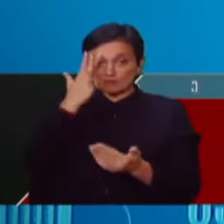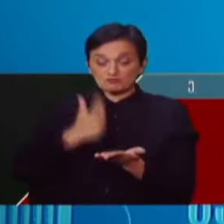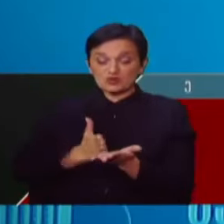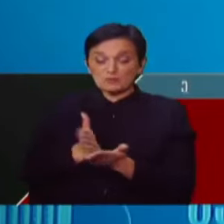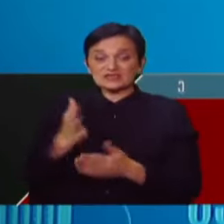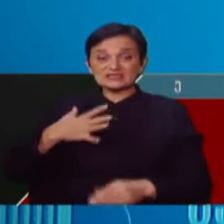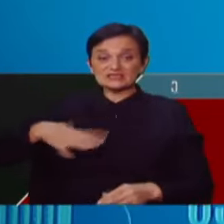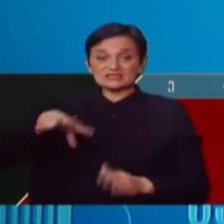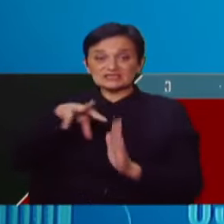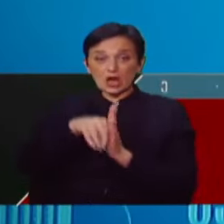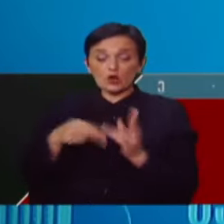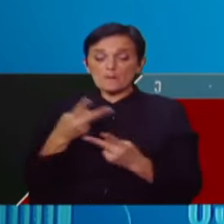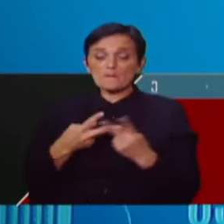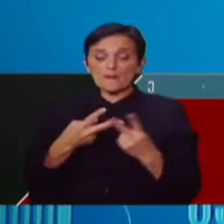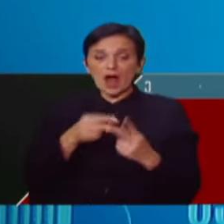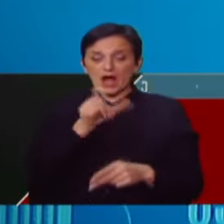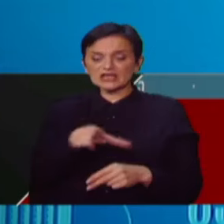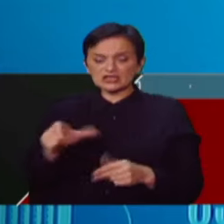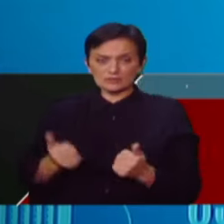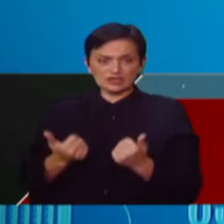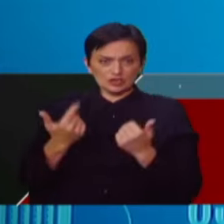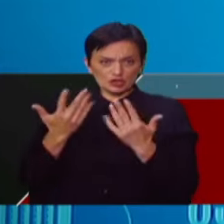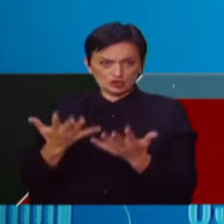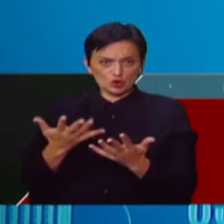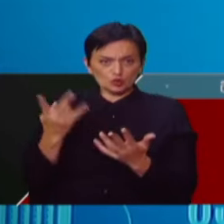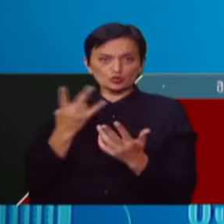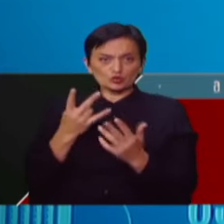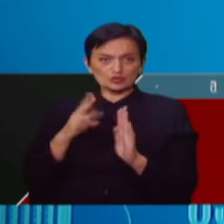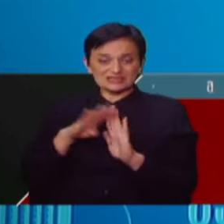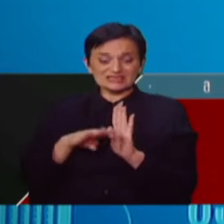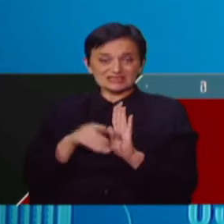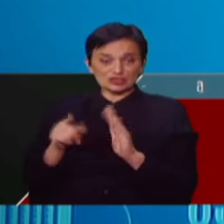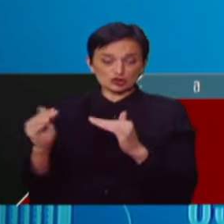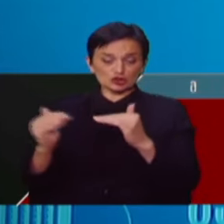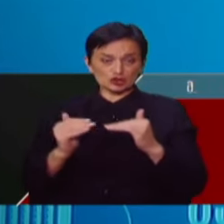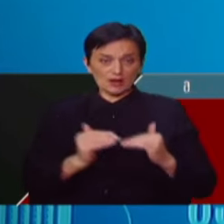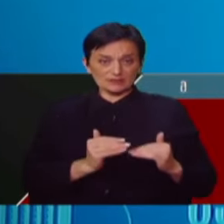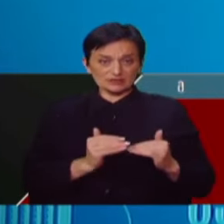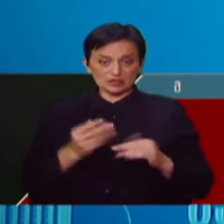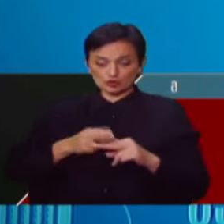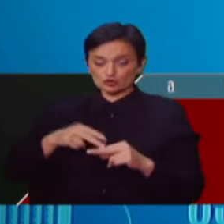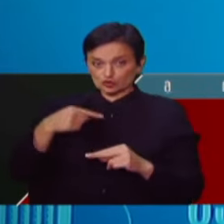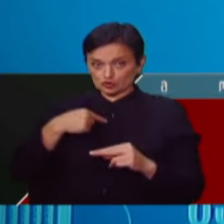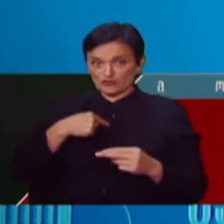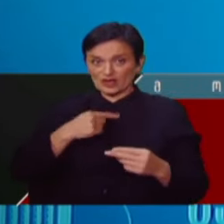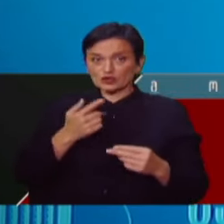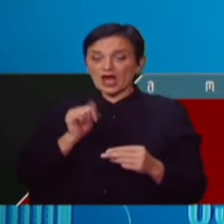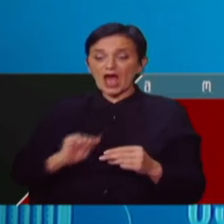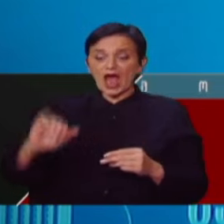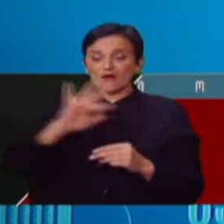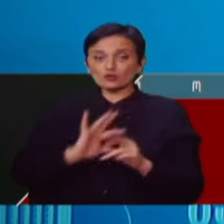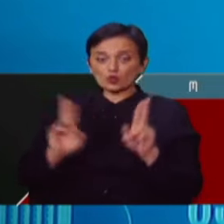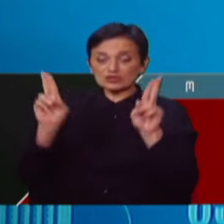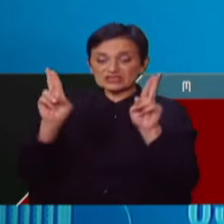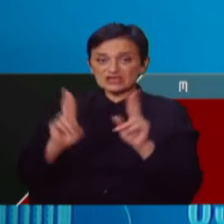რომ საქართველოში პატიმრების რაოდენობა პენიტენციურ სისტემაში შემცირდეს და ამით ჩვენ გარკვეულწილად ევროპულ